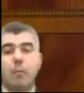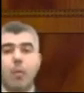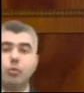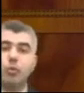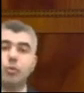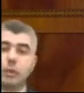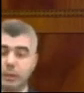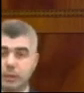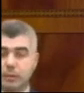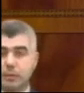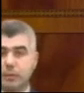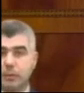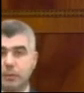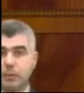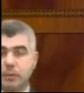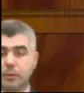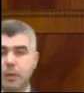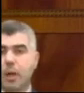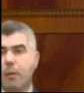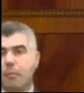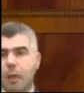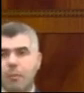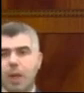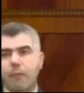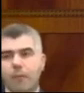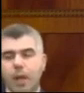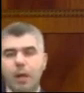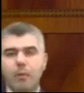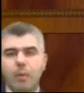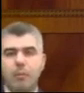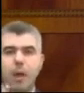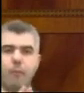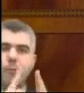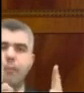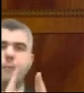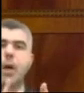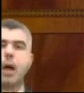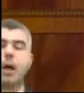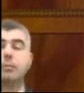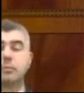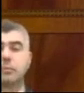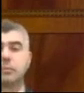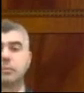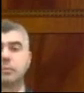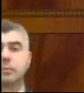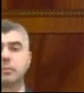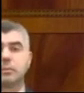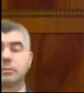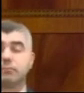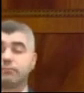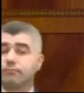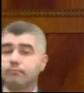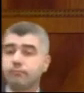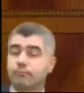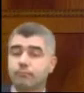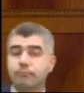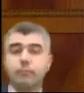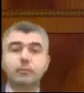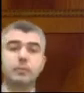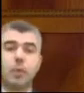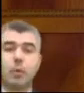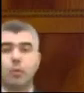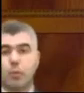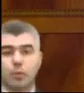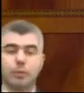المناطق الجيوسياسية الكبيرة من أجل مكافحة التشتت التجاري، حيث بعض